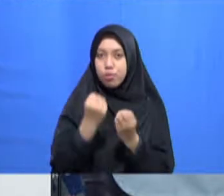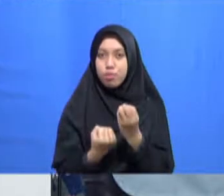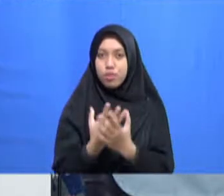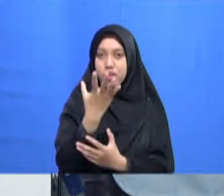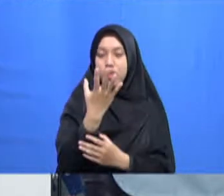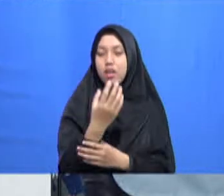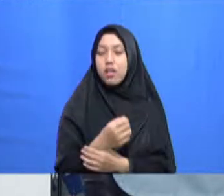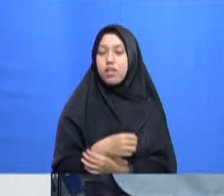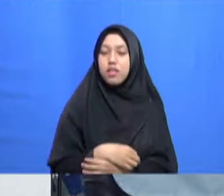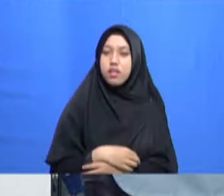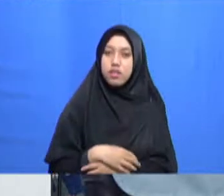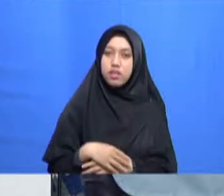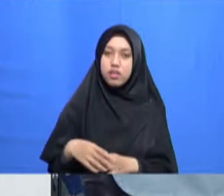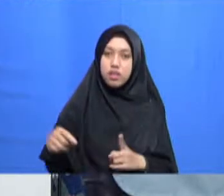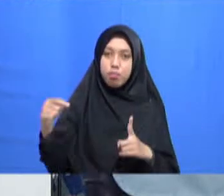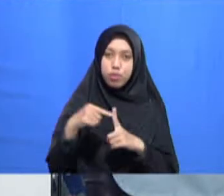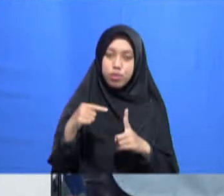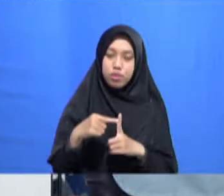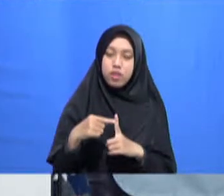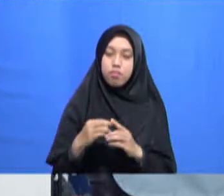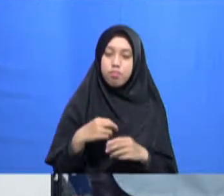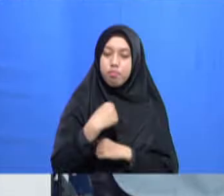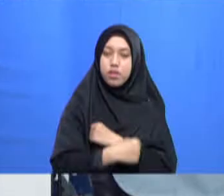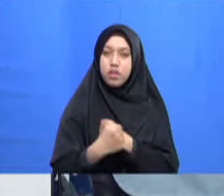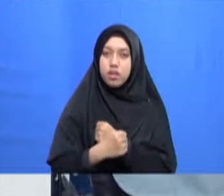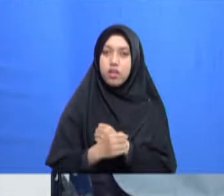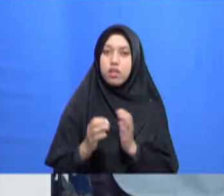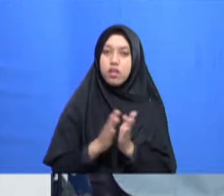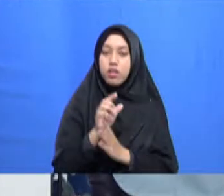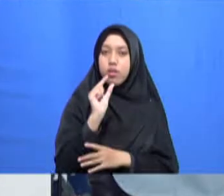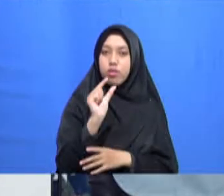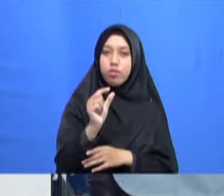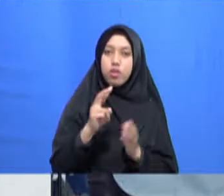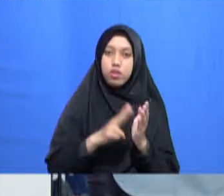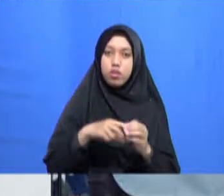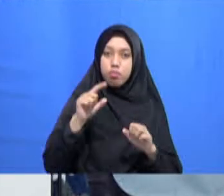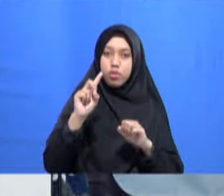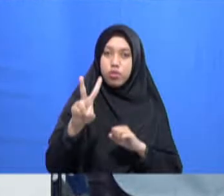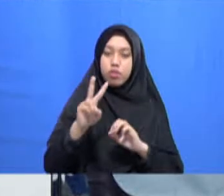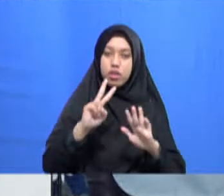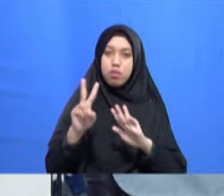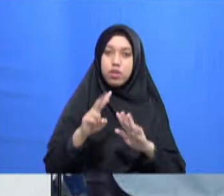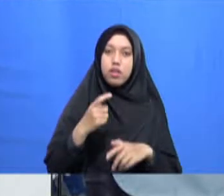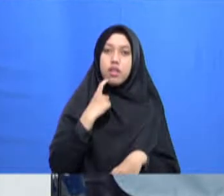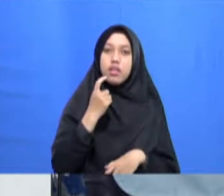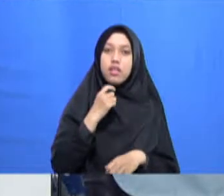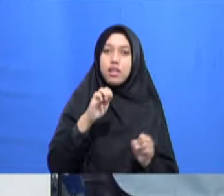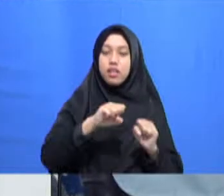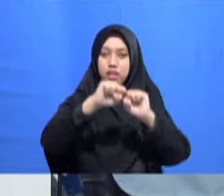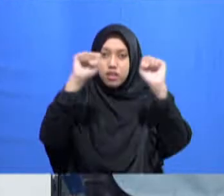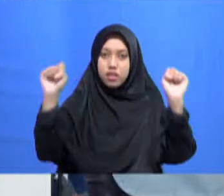bernegara. Kemudian Undang-Undang Nomor 25 tahun 2004 tentang sistem perencanaan